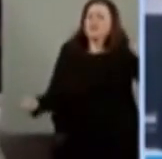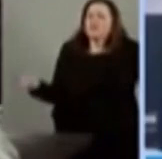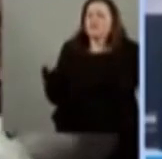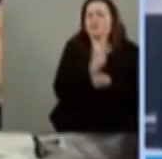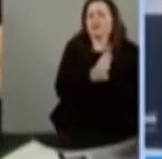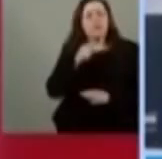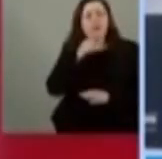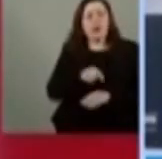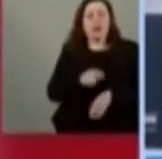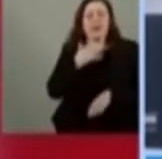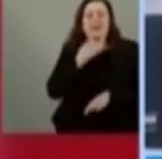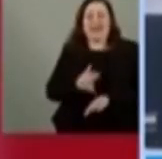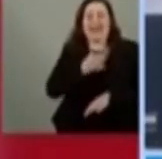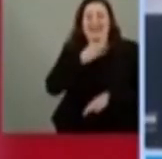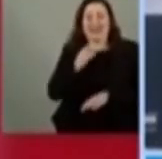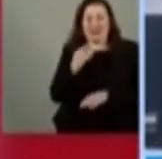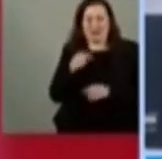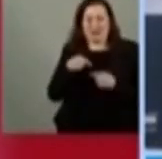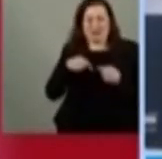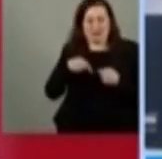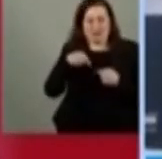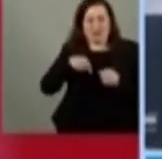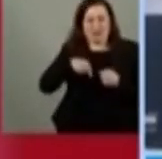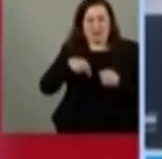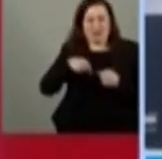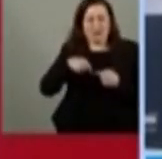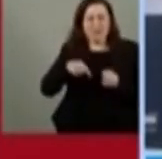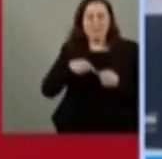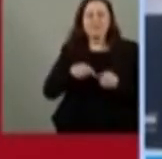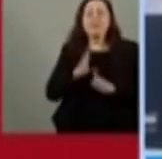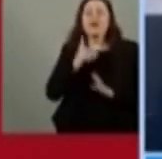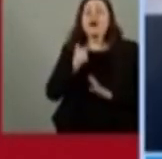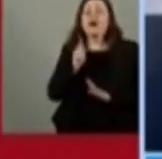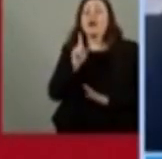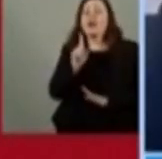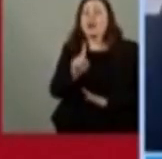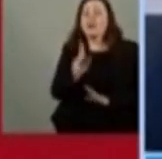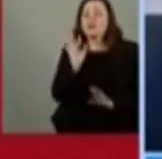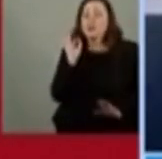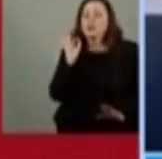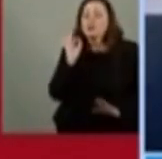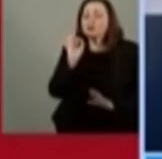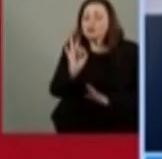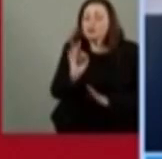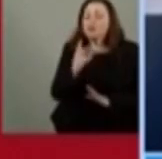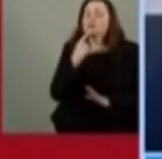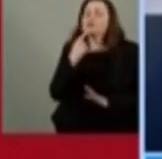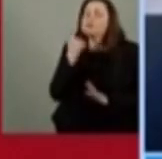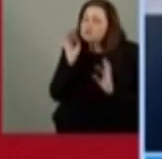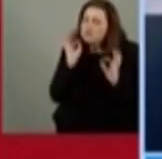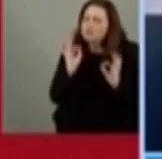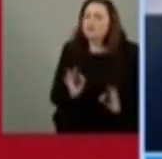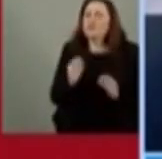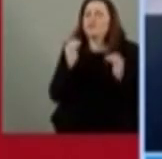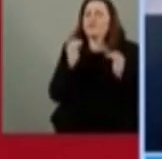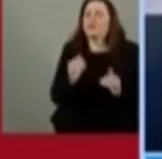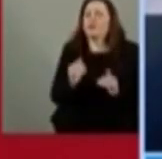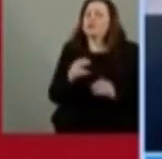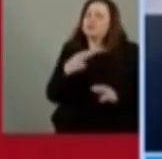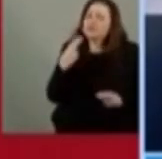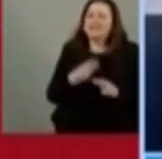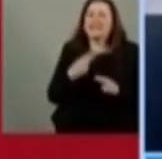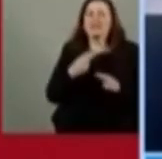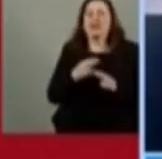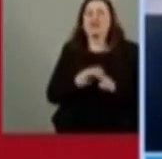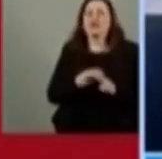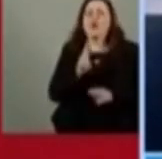τι ενδιαφέρει τον κόσμο? Εντάξει. Τι ενδιαφέρει τον κόσμο, αν αλλάξει όνομα, τώρα, αν θα γίνει ΣΥΡΙΖΑ και γίνει. Νομίζω ότι το κόμμα του. Ότι, αν θα